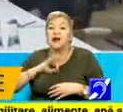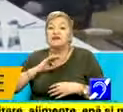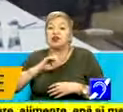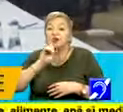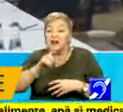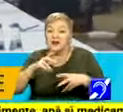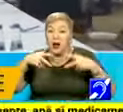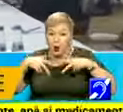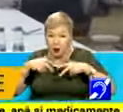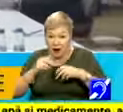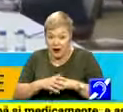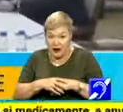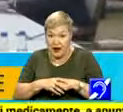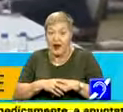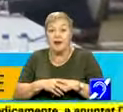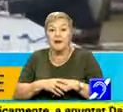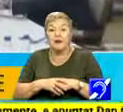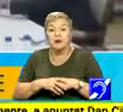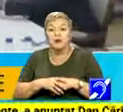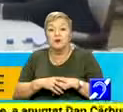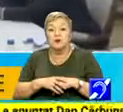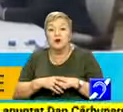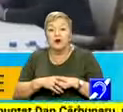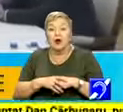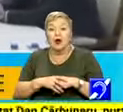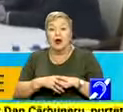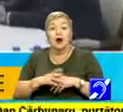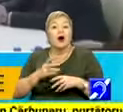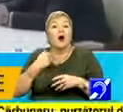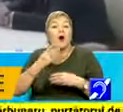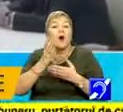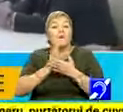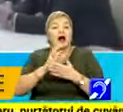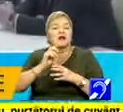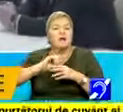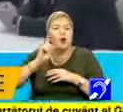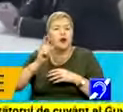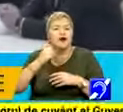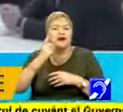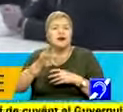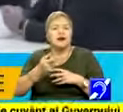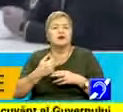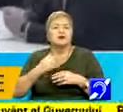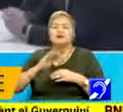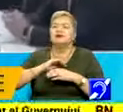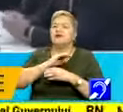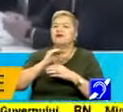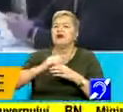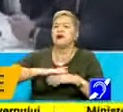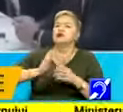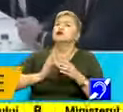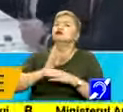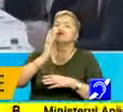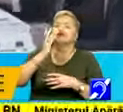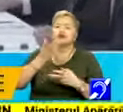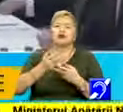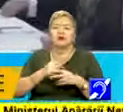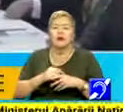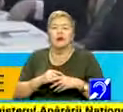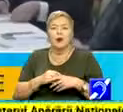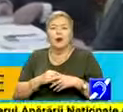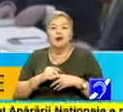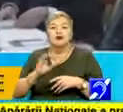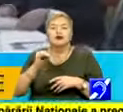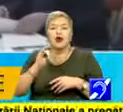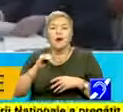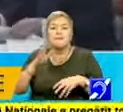Kiev, Mihai Podoleac, conducătorul fracțiunii politice Slugana Roda din Rada Supremă, care îl susține pe Vladimir Zelenski,